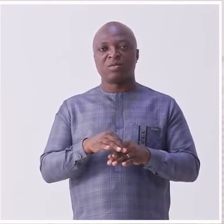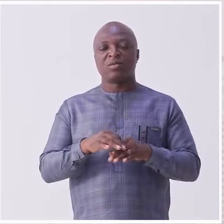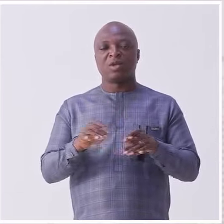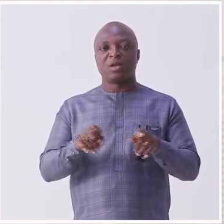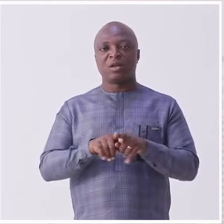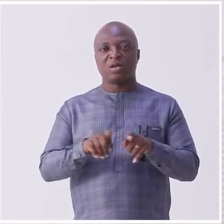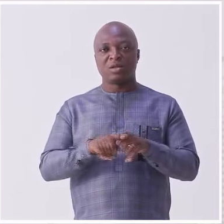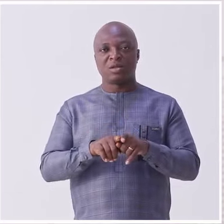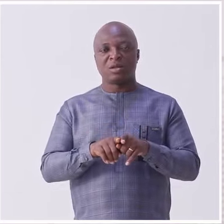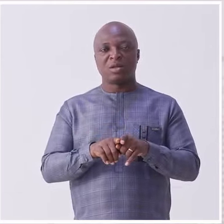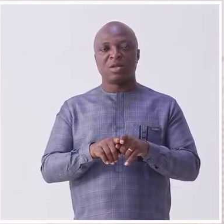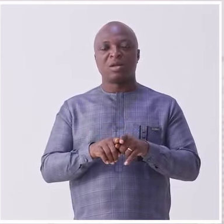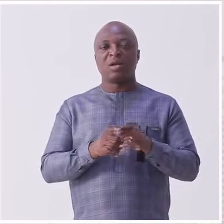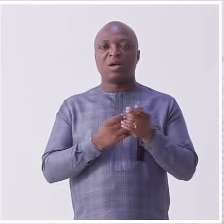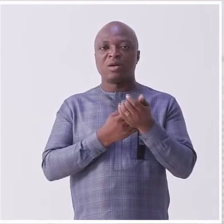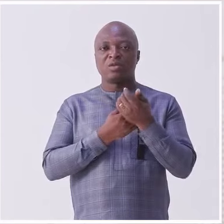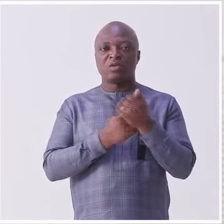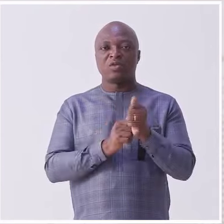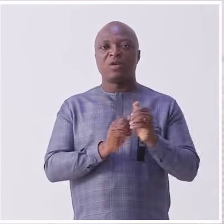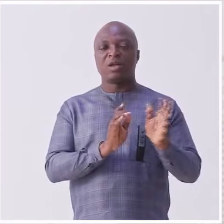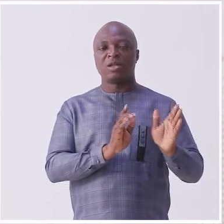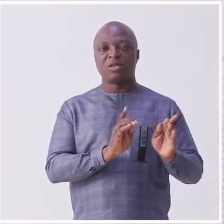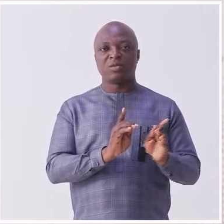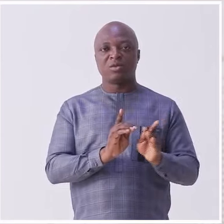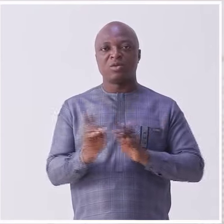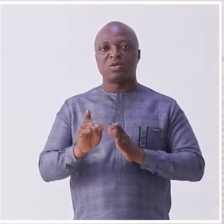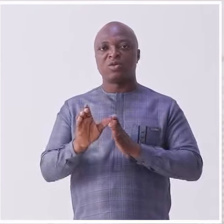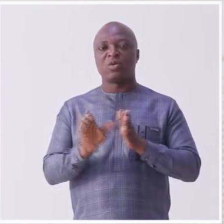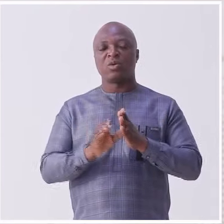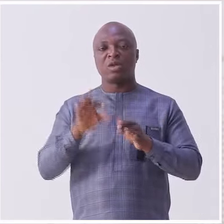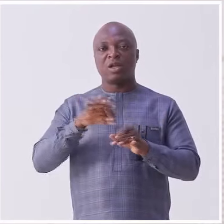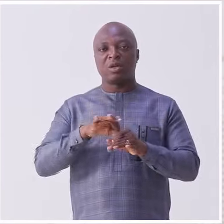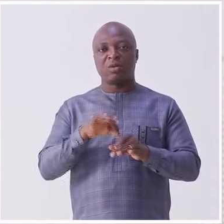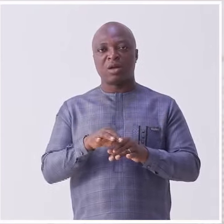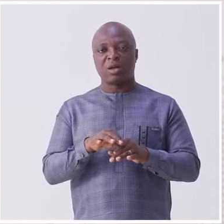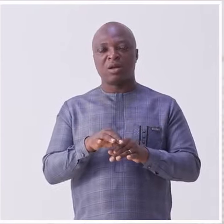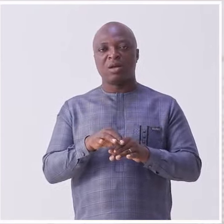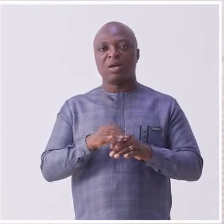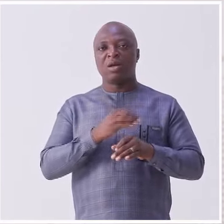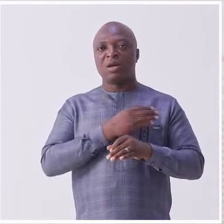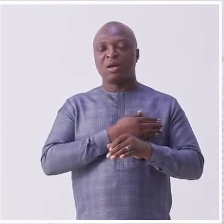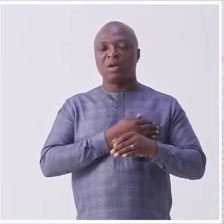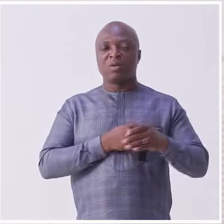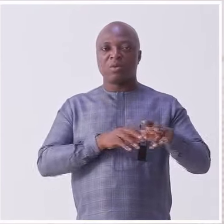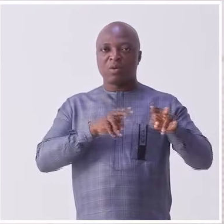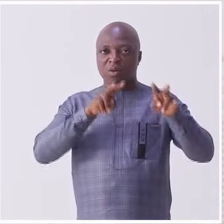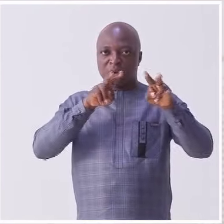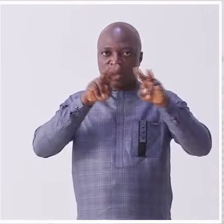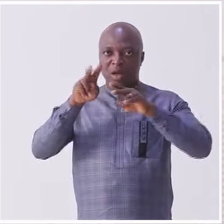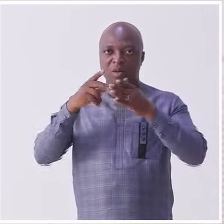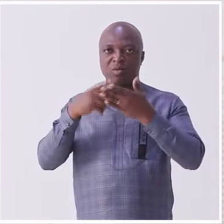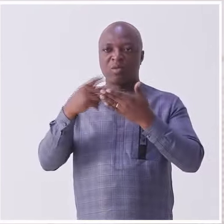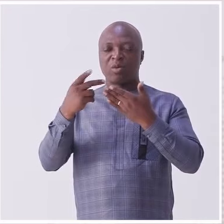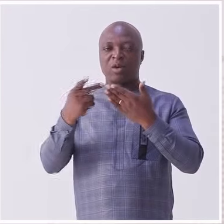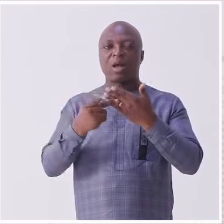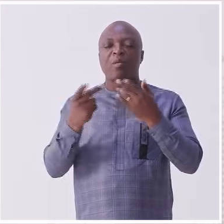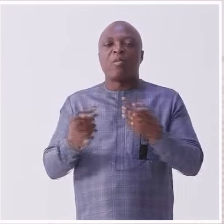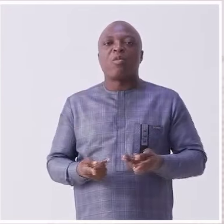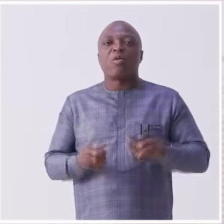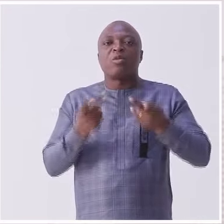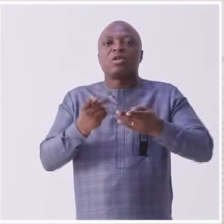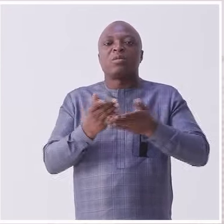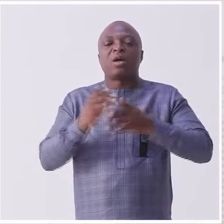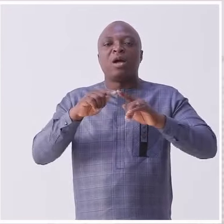Ainsi, conformément aux dispositions du code électoral, et au regard du chronogramme proposé par